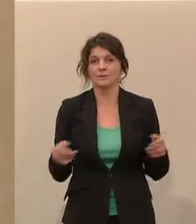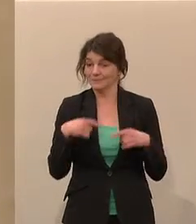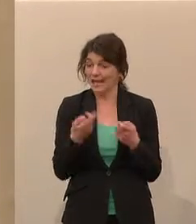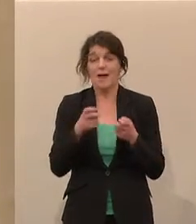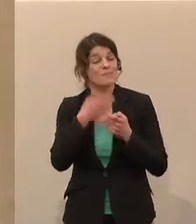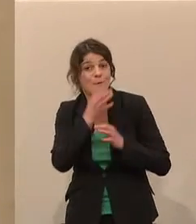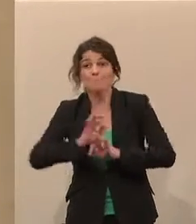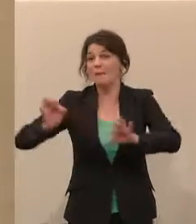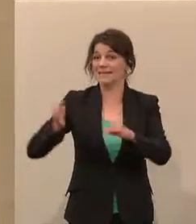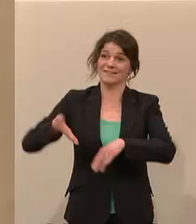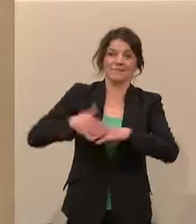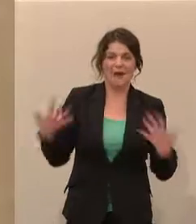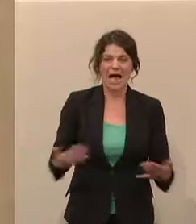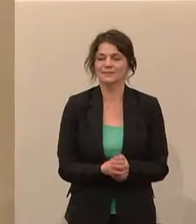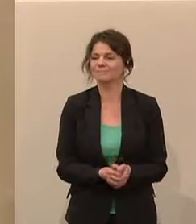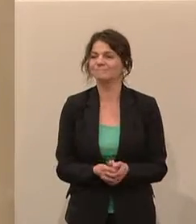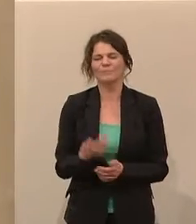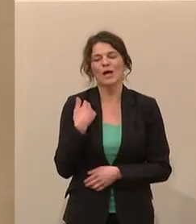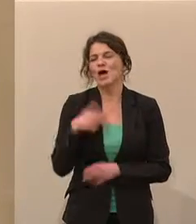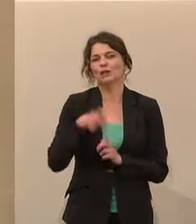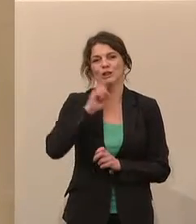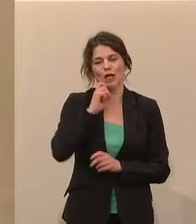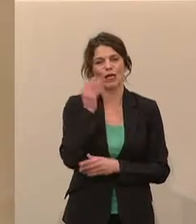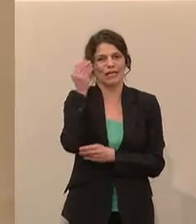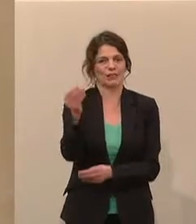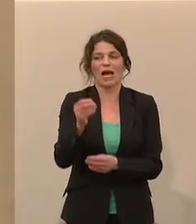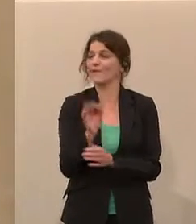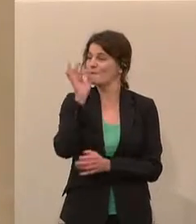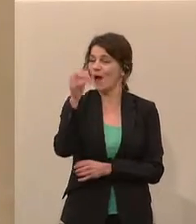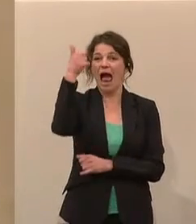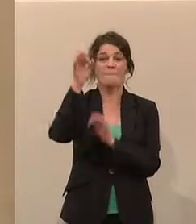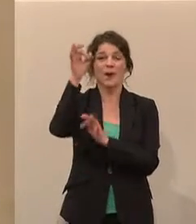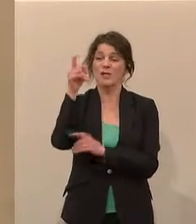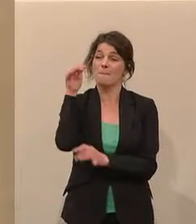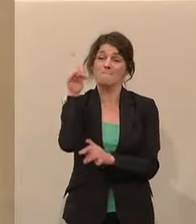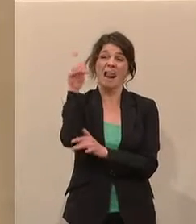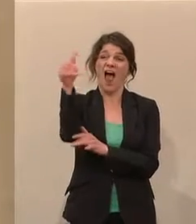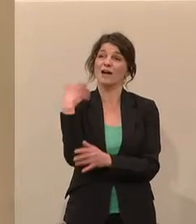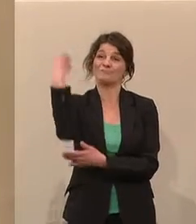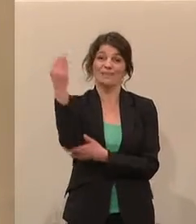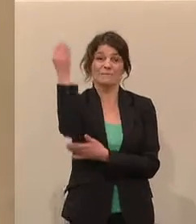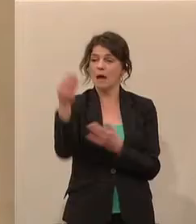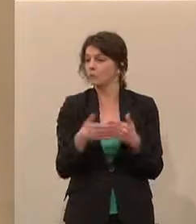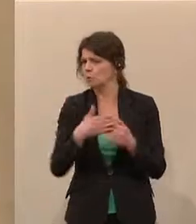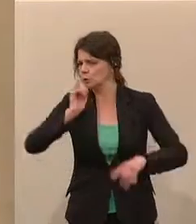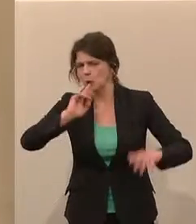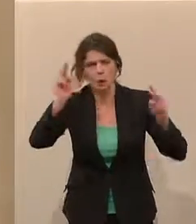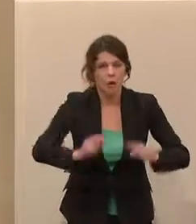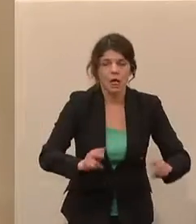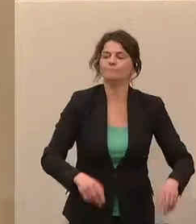das Gesamte noch mit großzügigen Steuergeschenken für das oberste 1% in Milliardenhöhe durch Senkungen dementsprechender